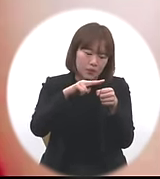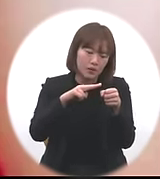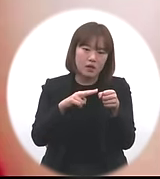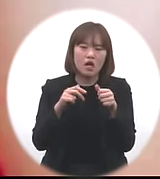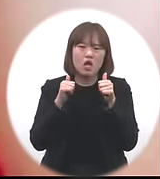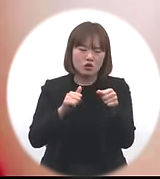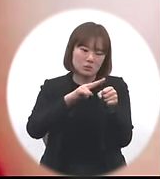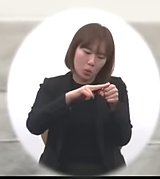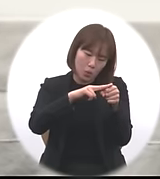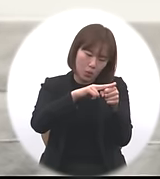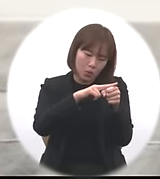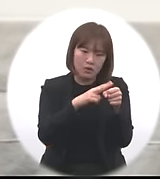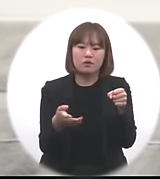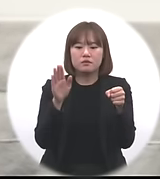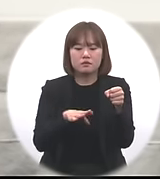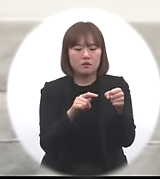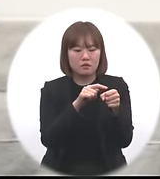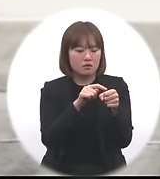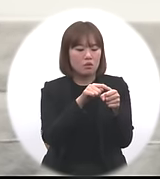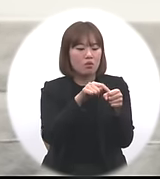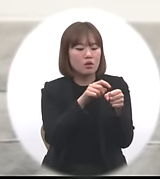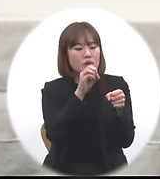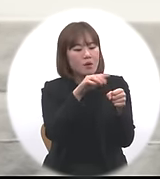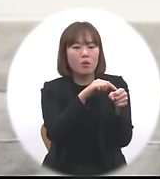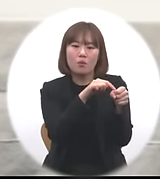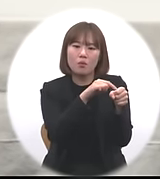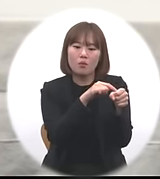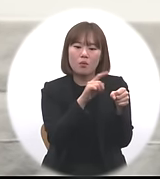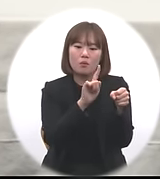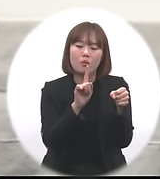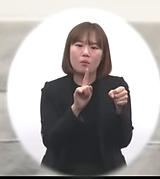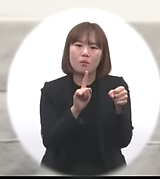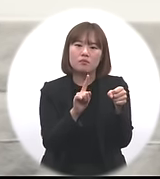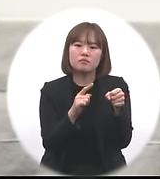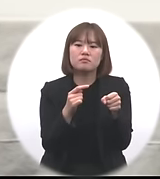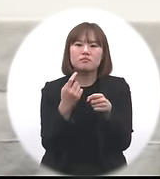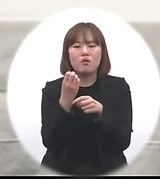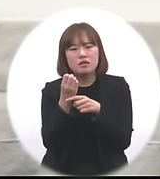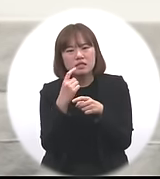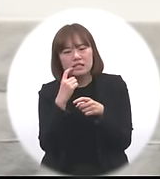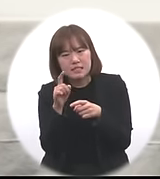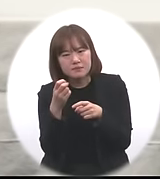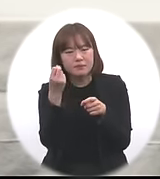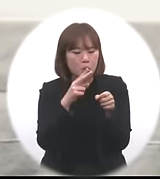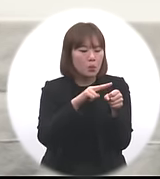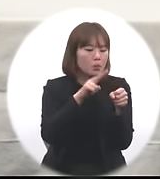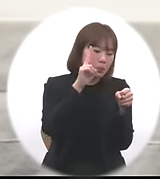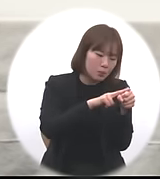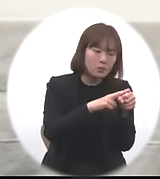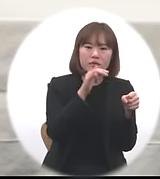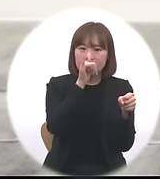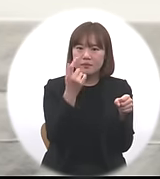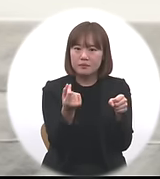벌리고 치카치카 소리를 내면서요. 거기 뭐가 있나요? 고등학교 때 떼운 금, 대학교 때 씌운 금.